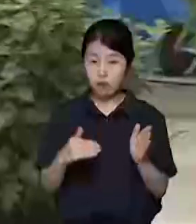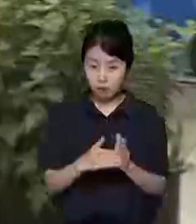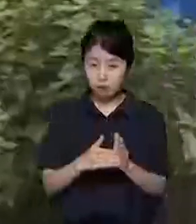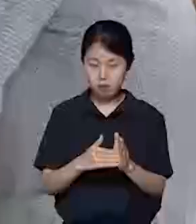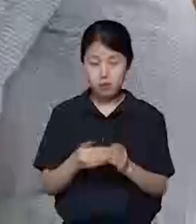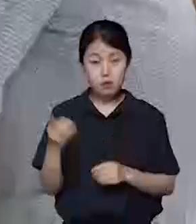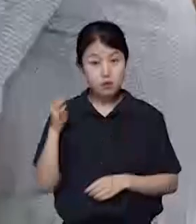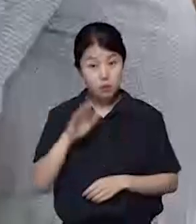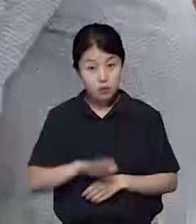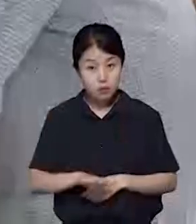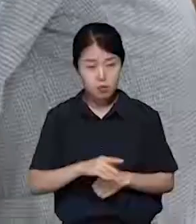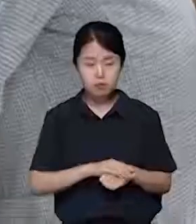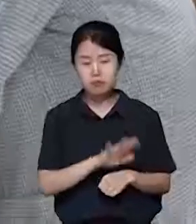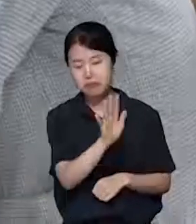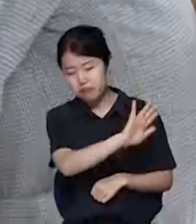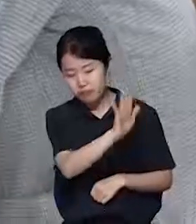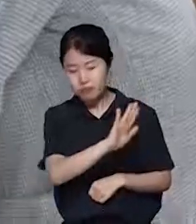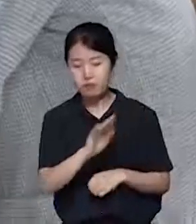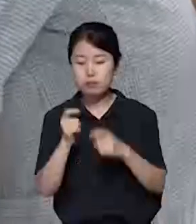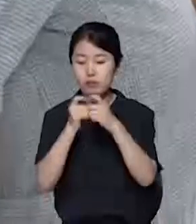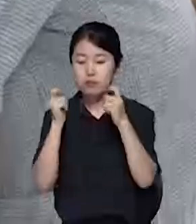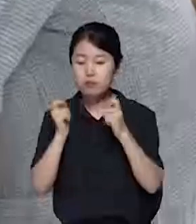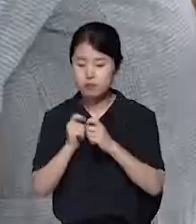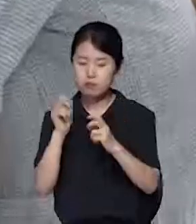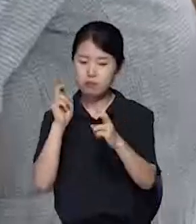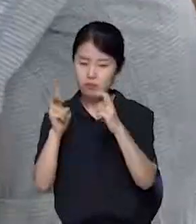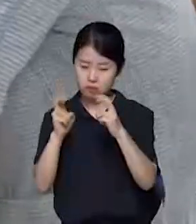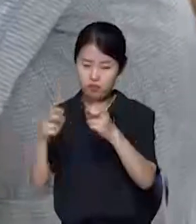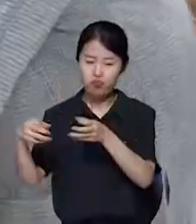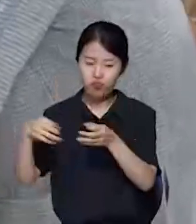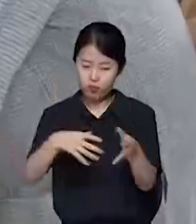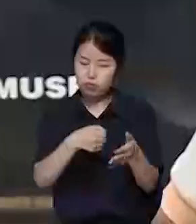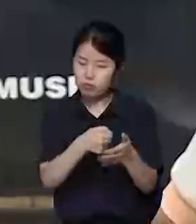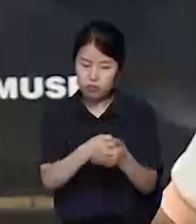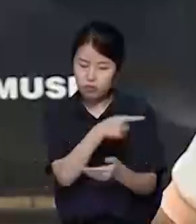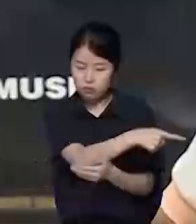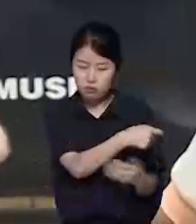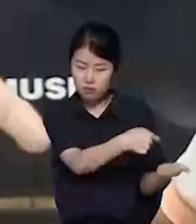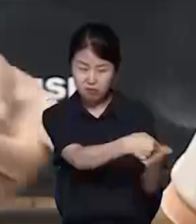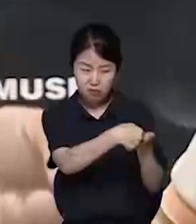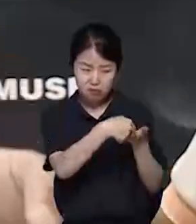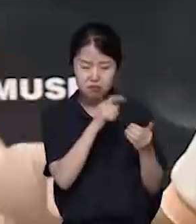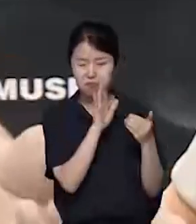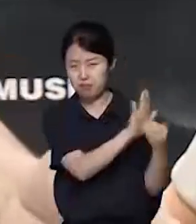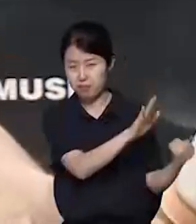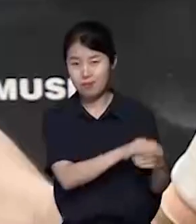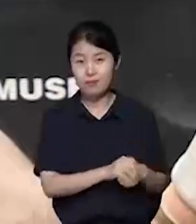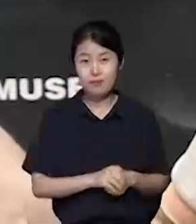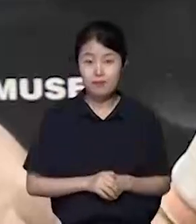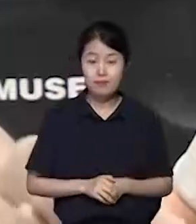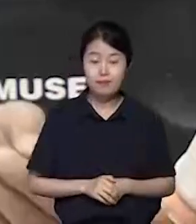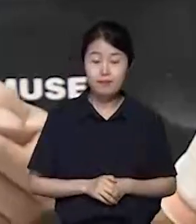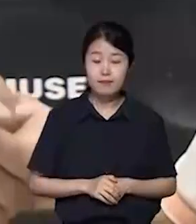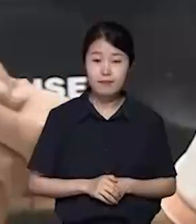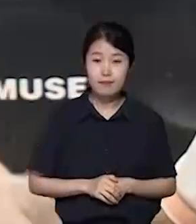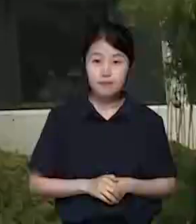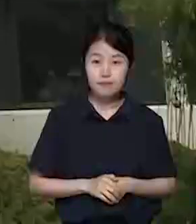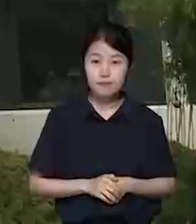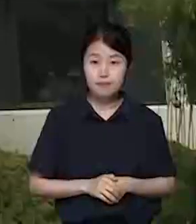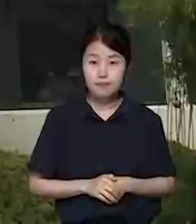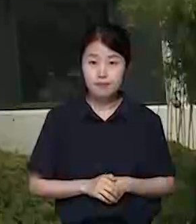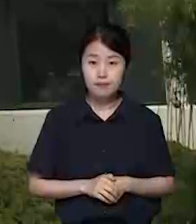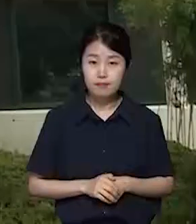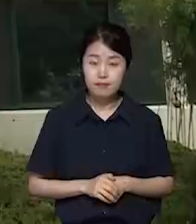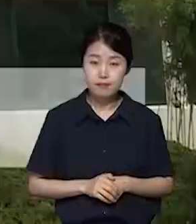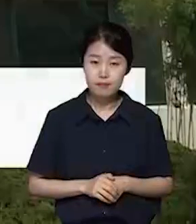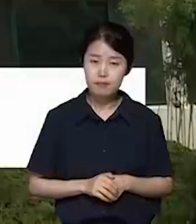담양군은 계속해서 민자유치 사업이고 개인 간의 거래라며 마을 주민들의 청원을 의회에서 답변만 하고 조용히 덮었습니다.